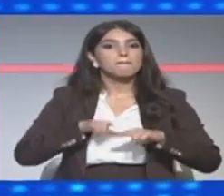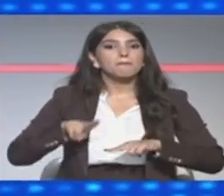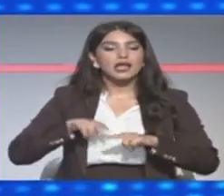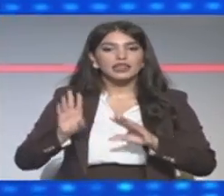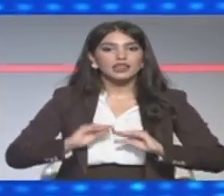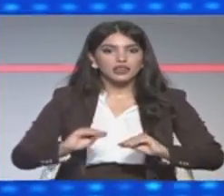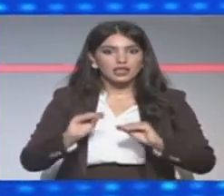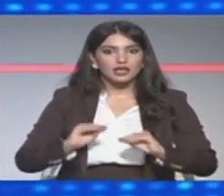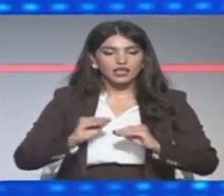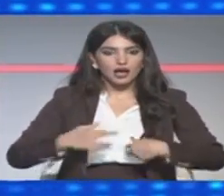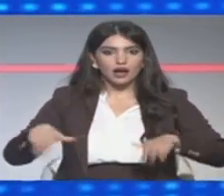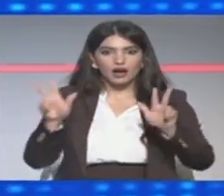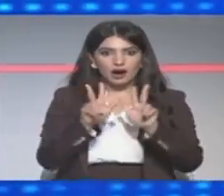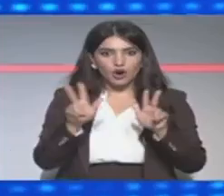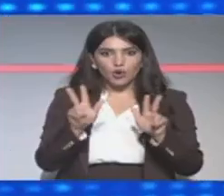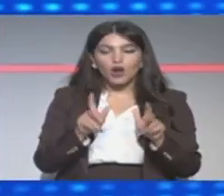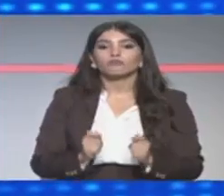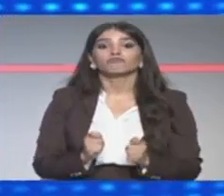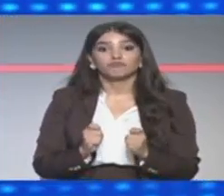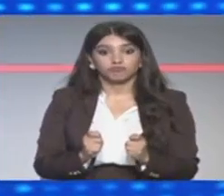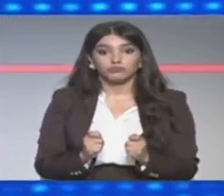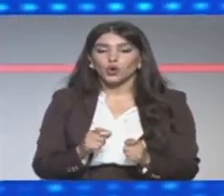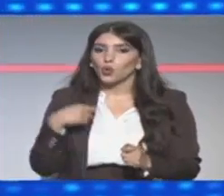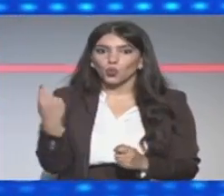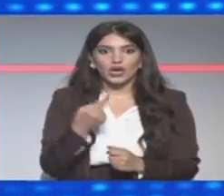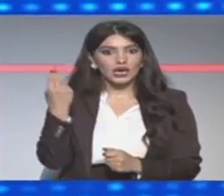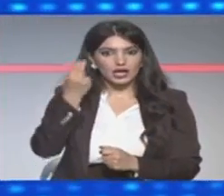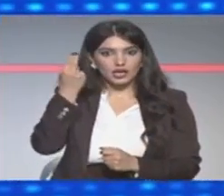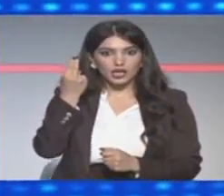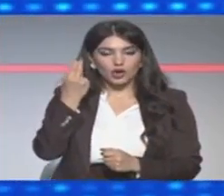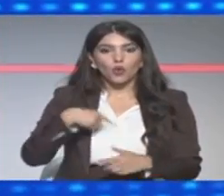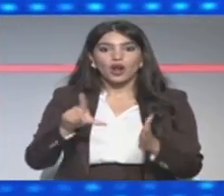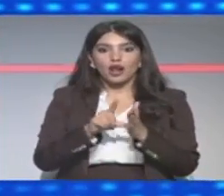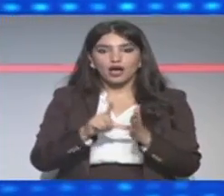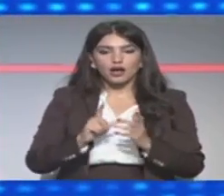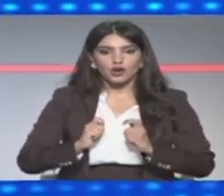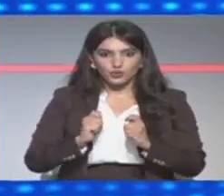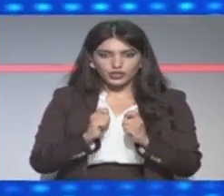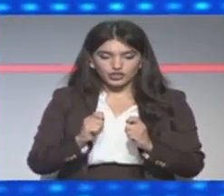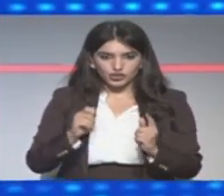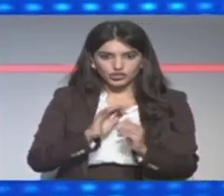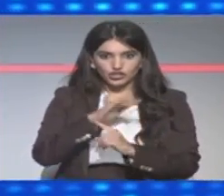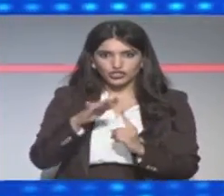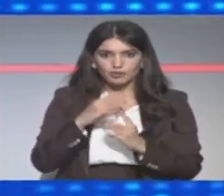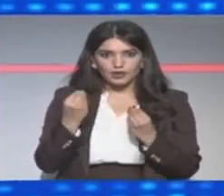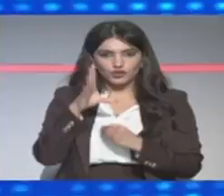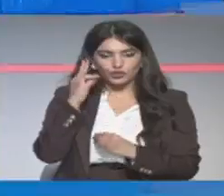والتربية على وسائل الأعلام والأخبار وذلك بكلية العلوم القانونية والسياسية والاجتماعية